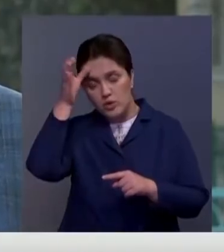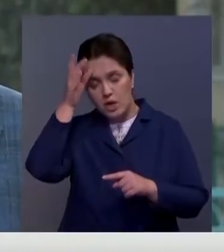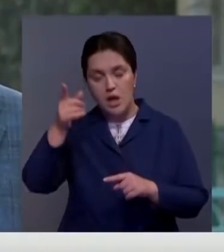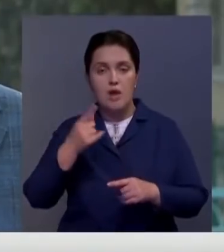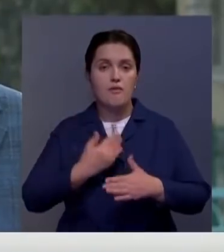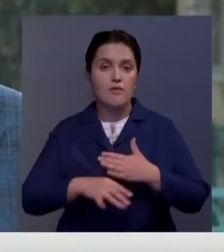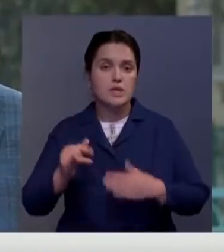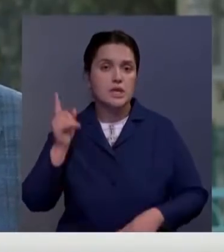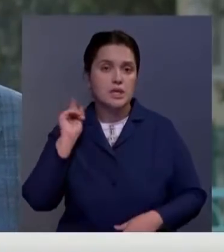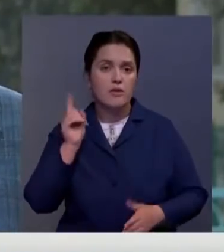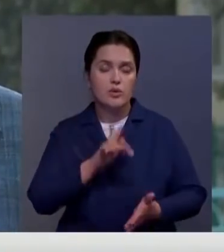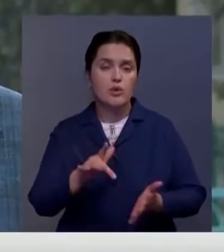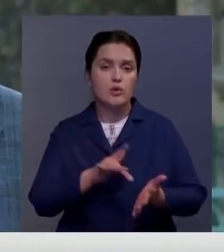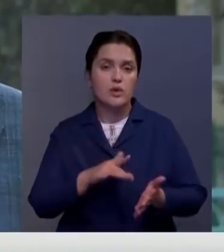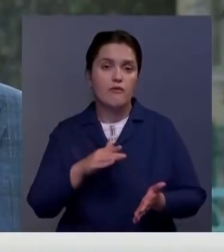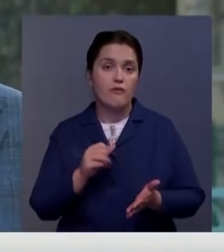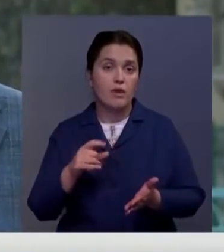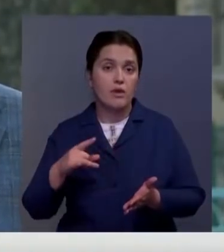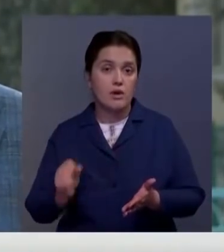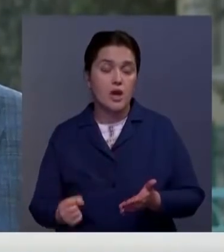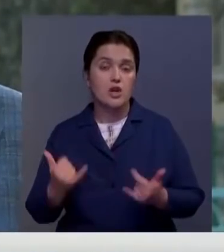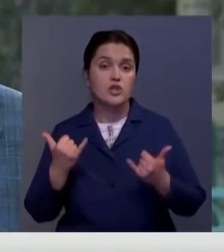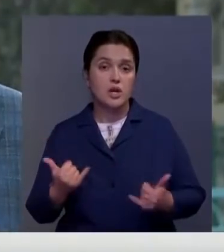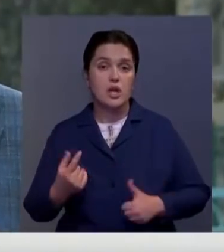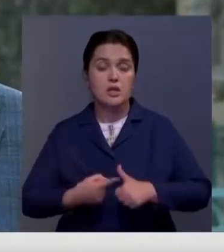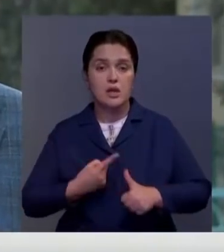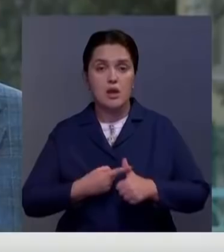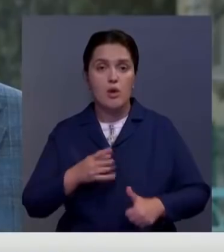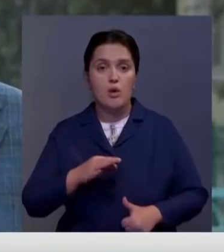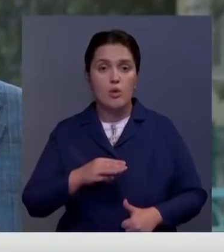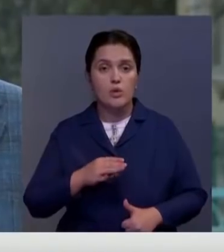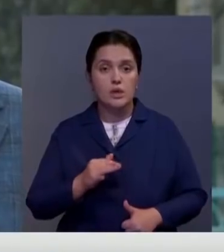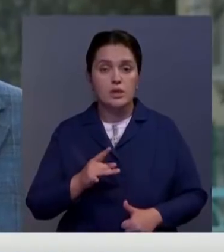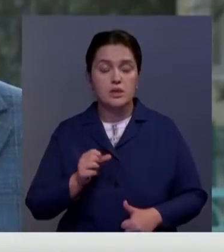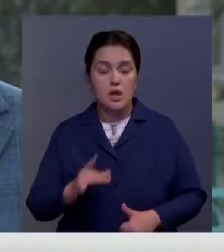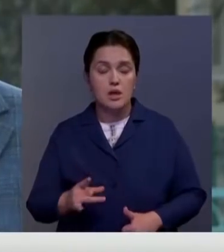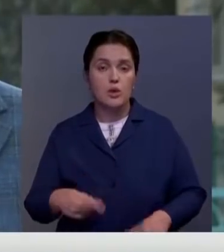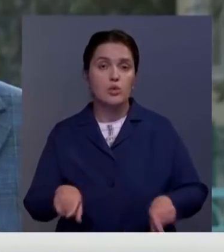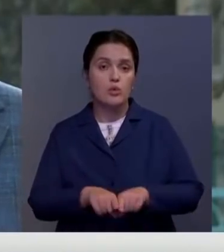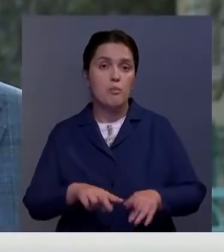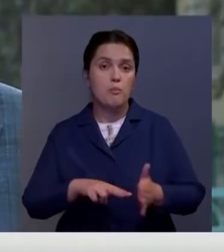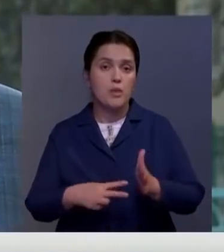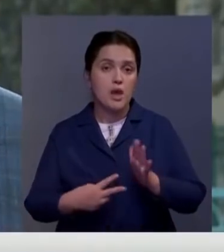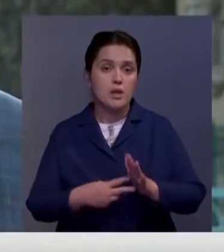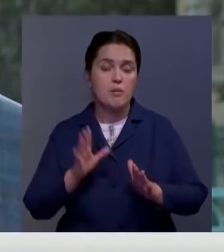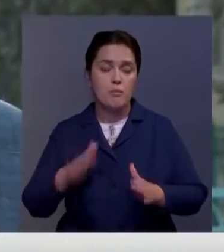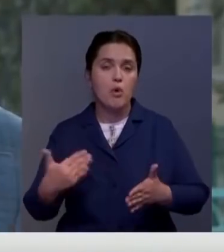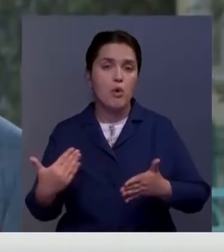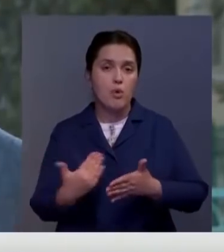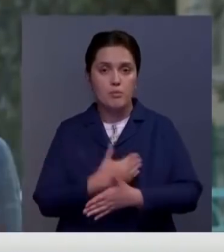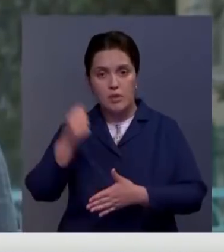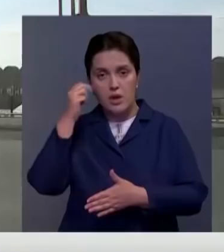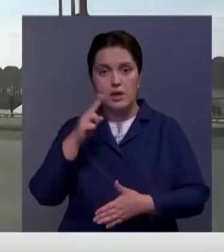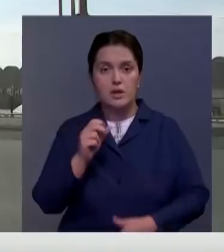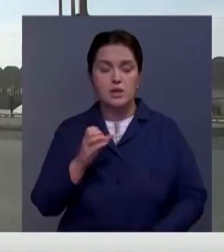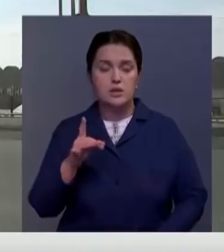выходцам из древнего города Фараб, который ныне называется Отырар. Кроме того, планируется обновить районный мемориал